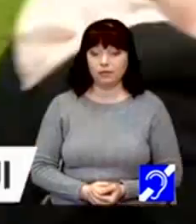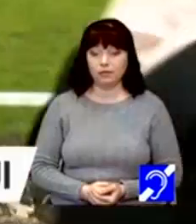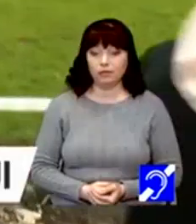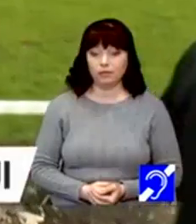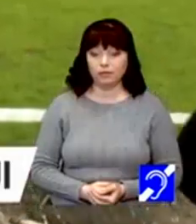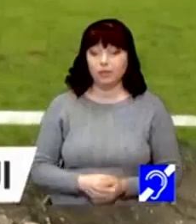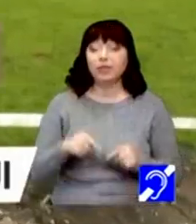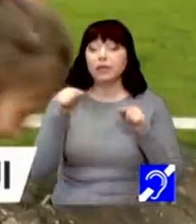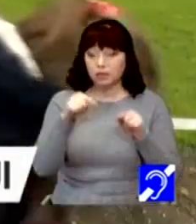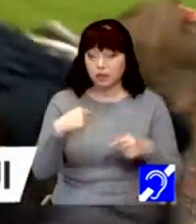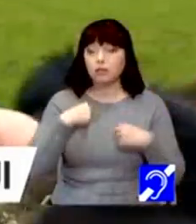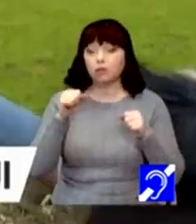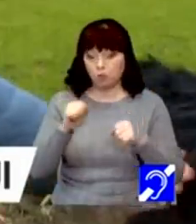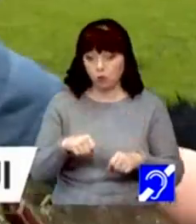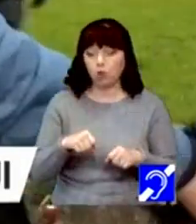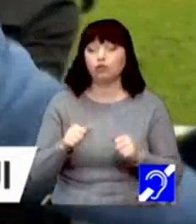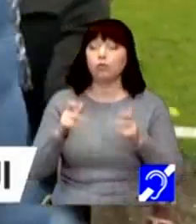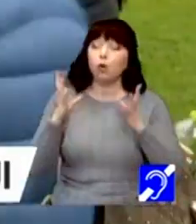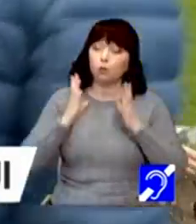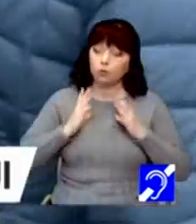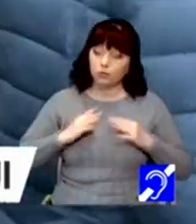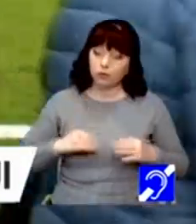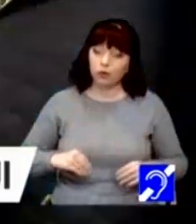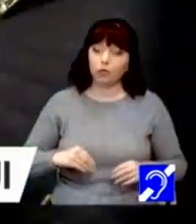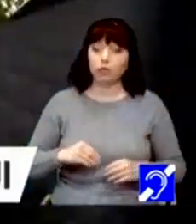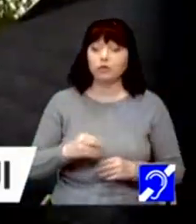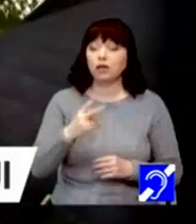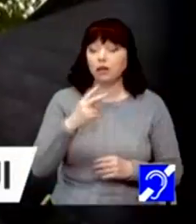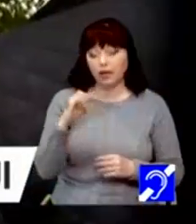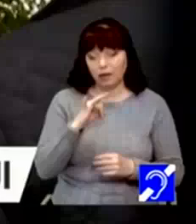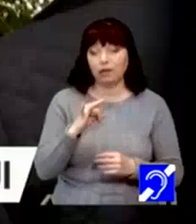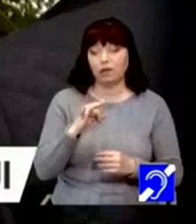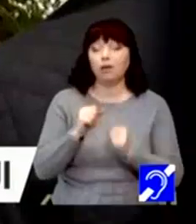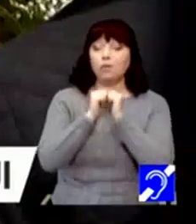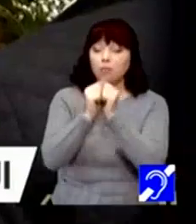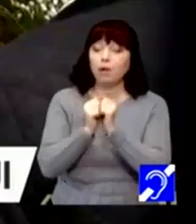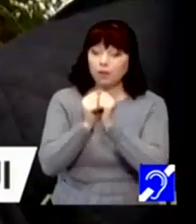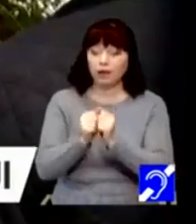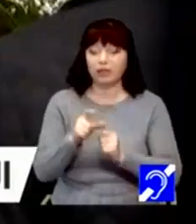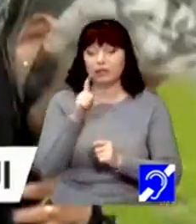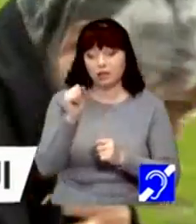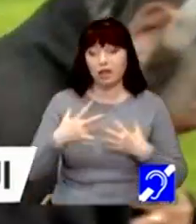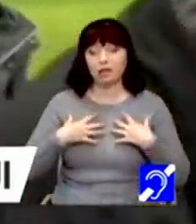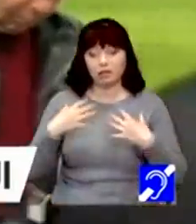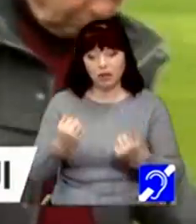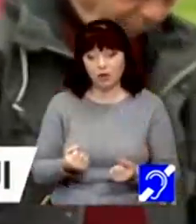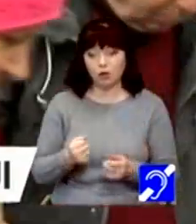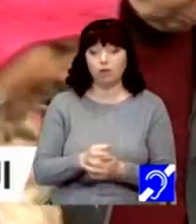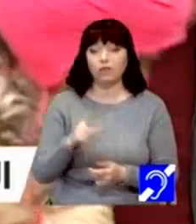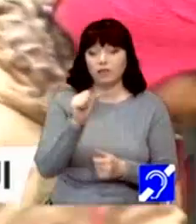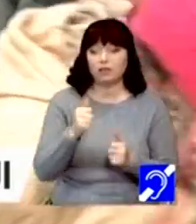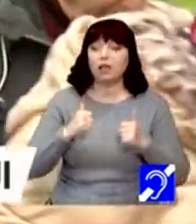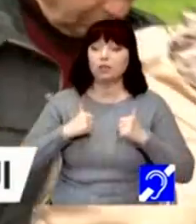aici ne putem și noi liniștii și vedea de suflet ne rugăm pentru sănătate pentru